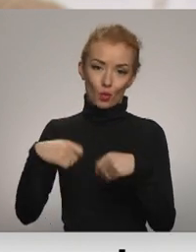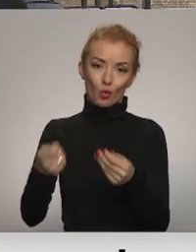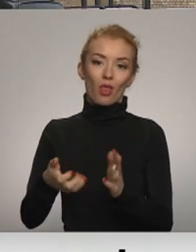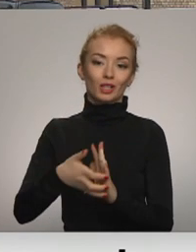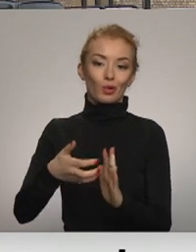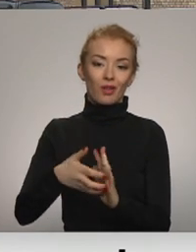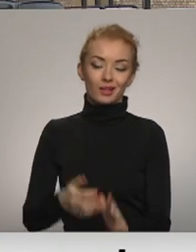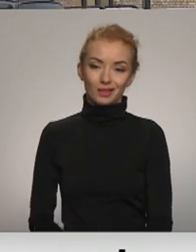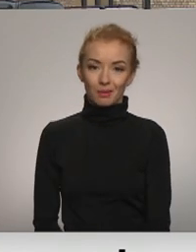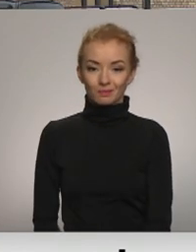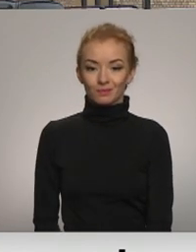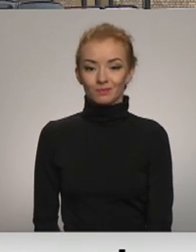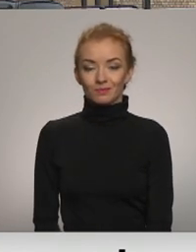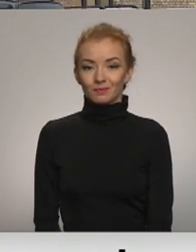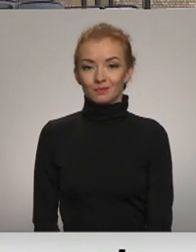pasūtītājiem.